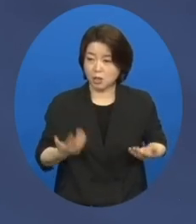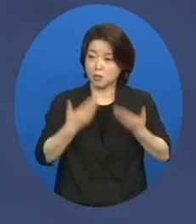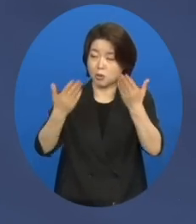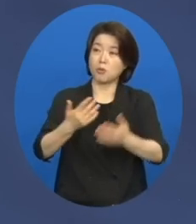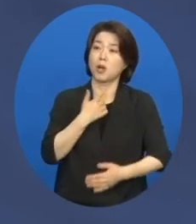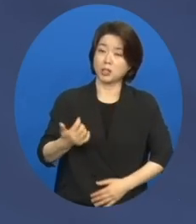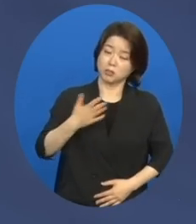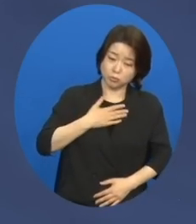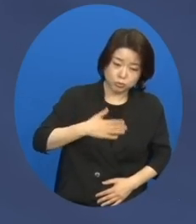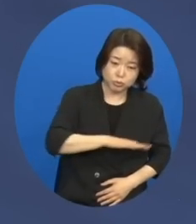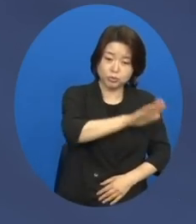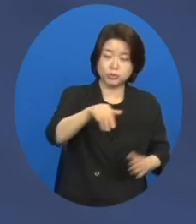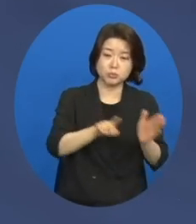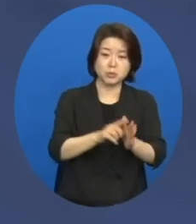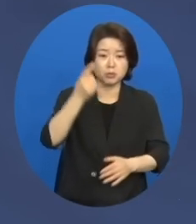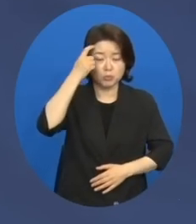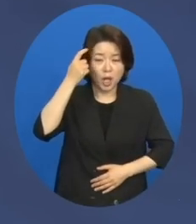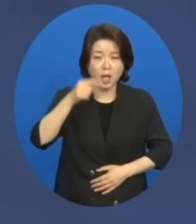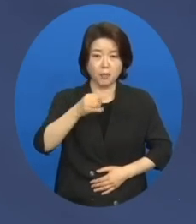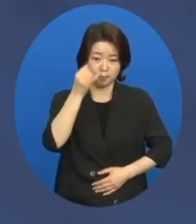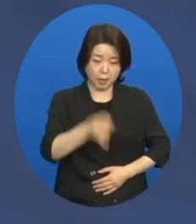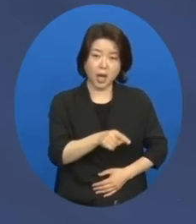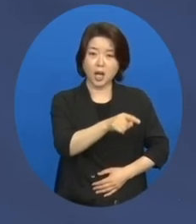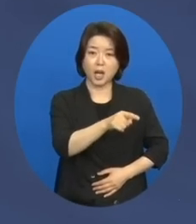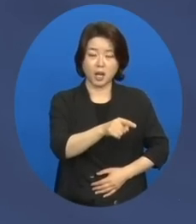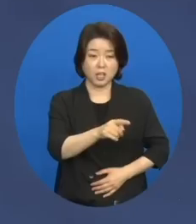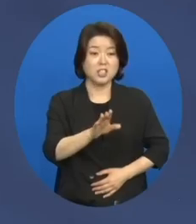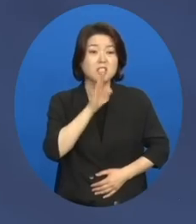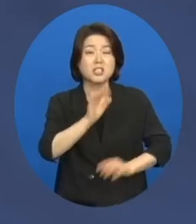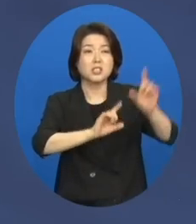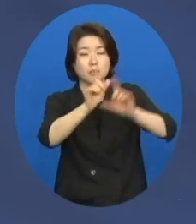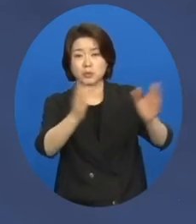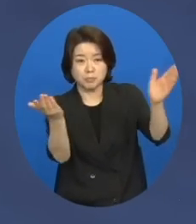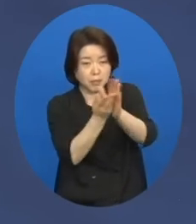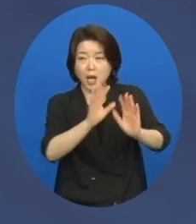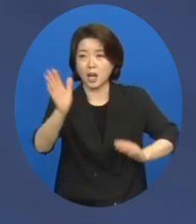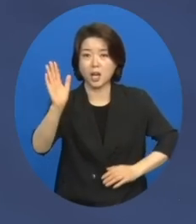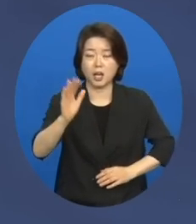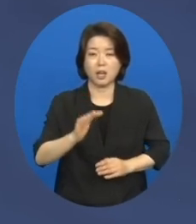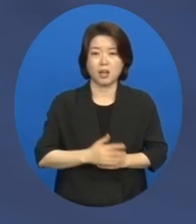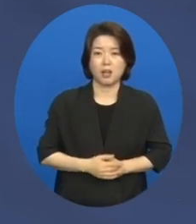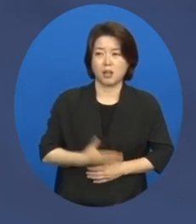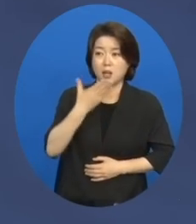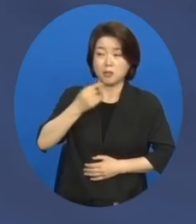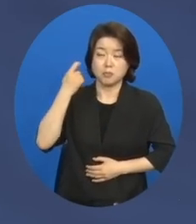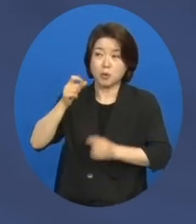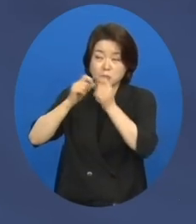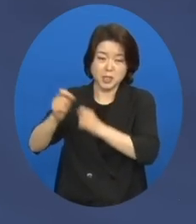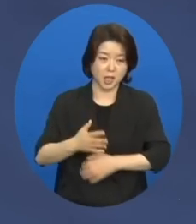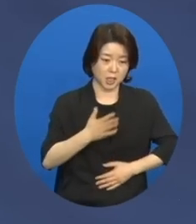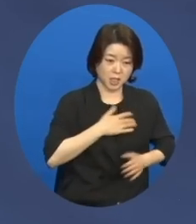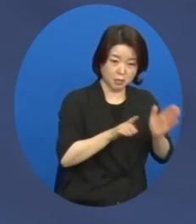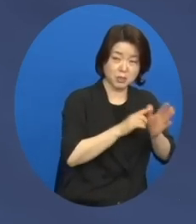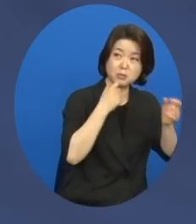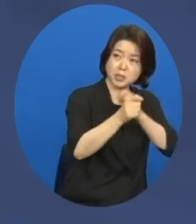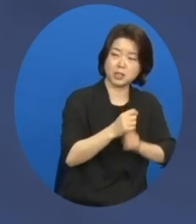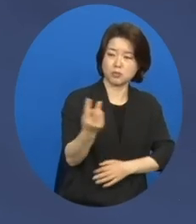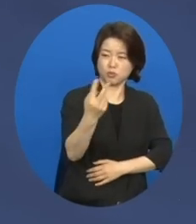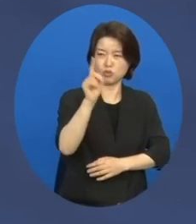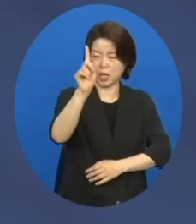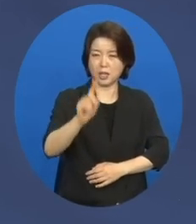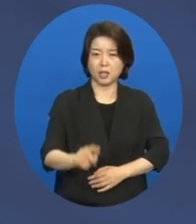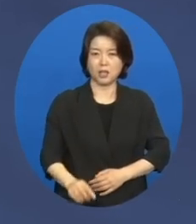헌신했다는 우리의 믿음이 왜 이게 실제가 안 되나, 둘 중에 하나다. 복음이 사기를 쳤던지 우리의 믿음이 사기를 쳤던지 둘 중에 하나다.